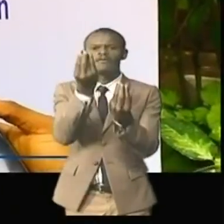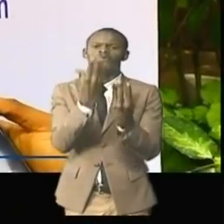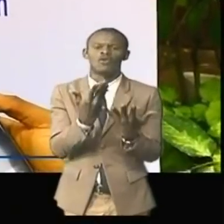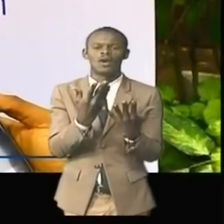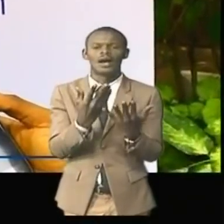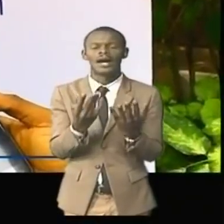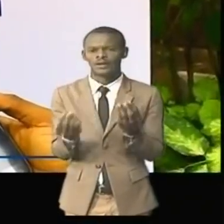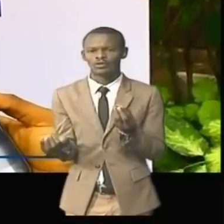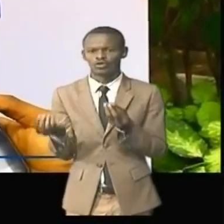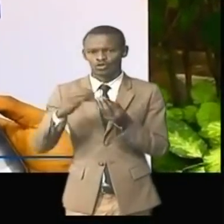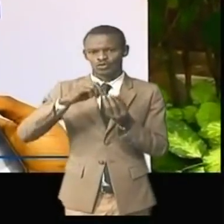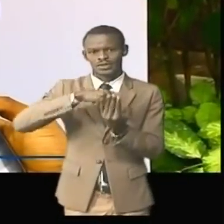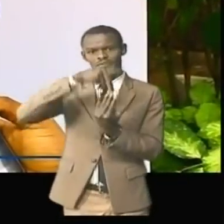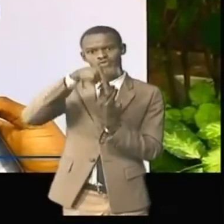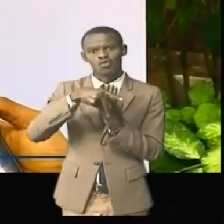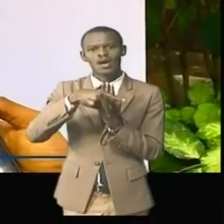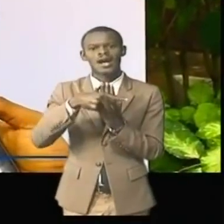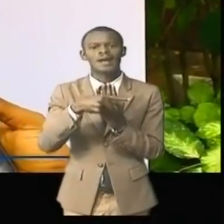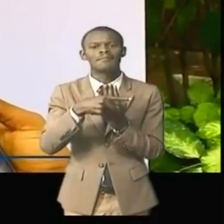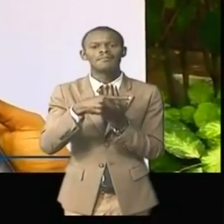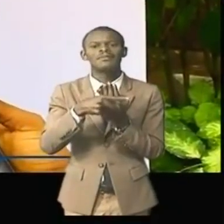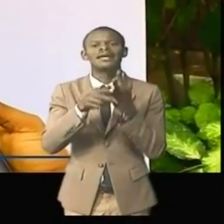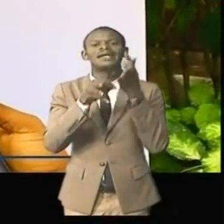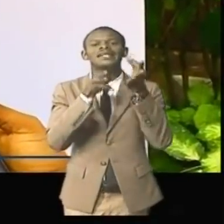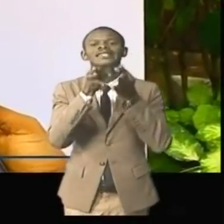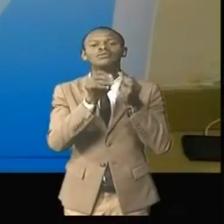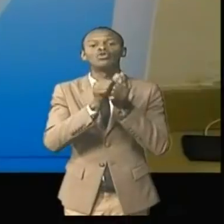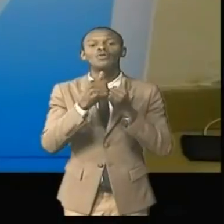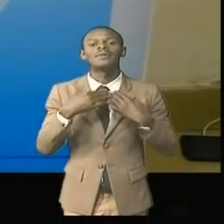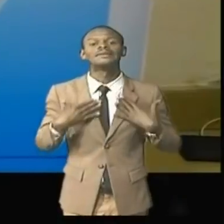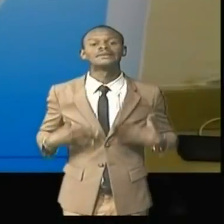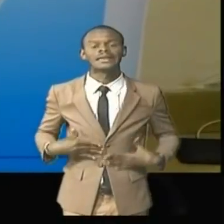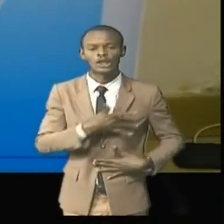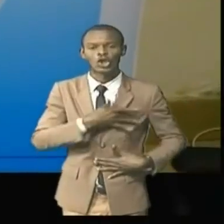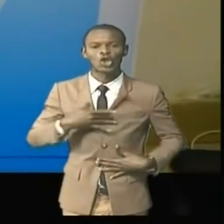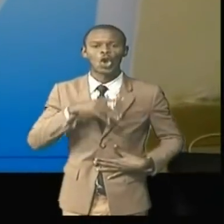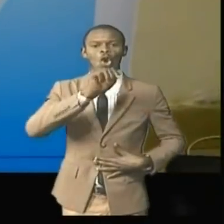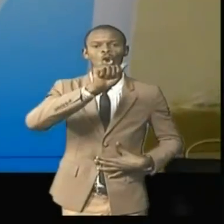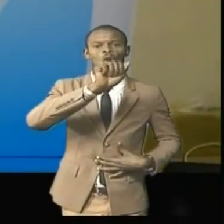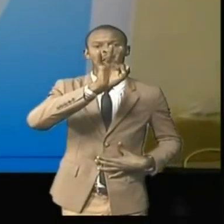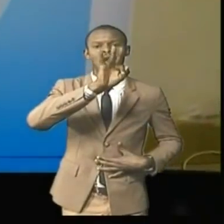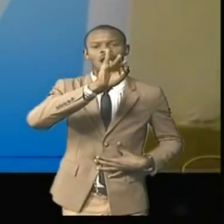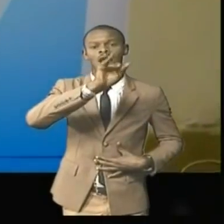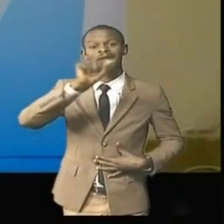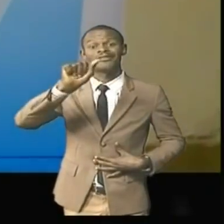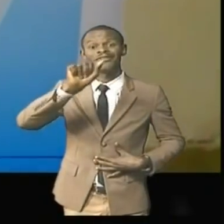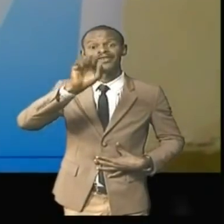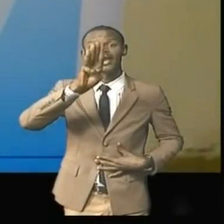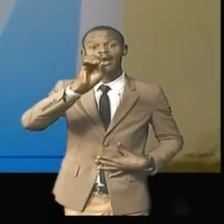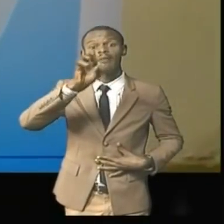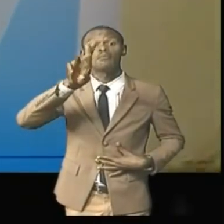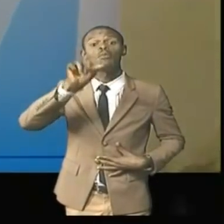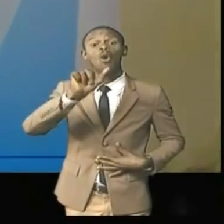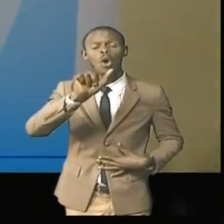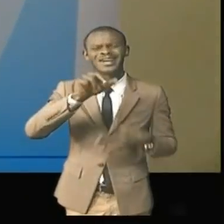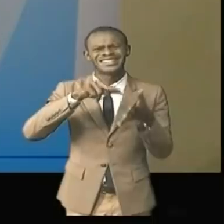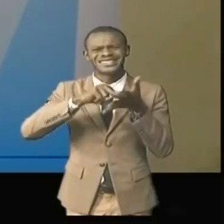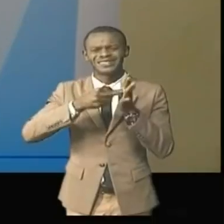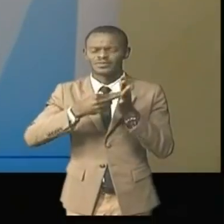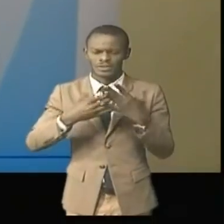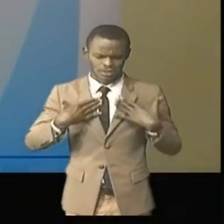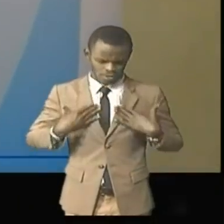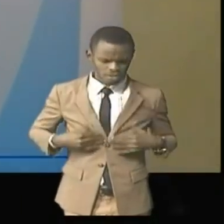que nous appelons AFIABORA. C'est en swahili, AFIABORA, qui signifie seulement le bien-être, la bonne santé. Toute personne qui